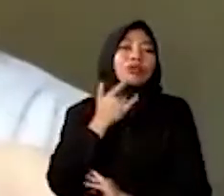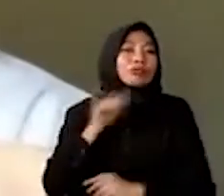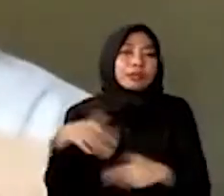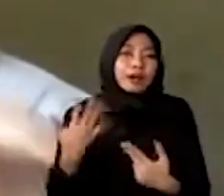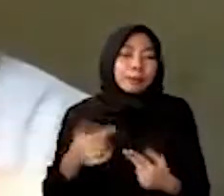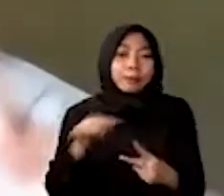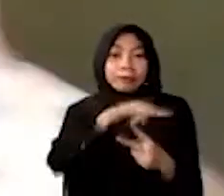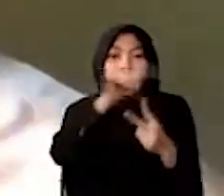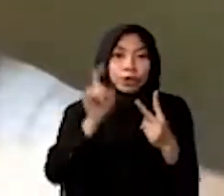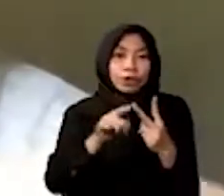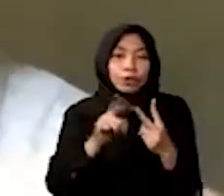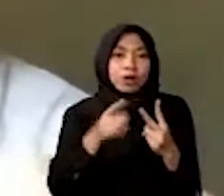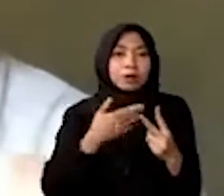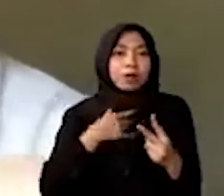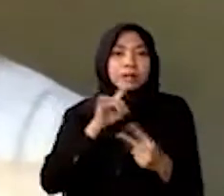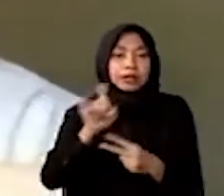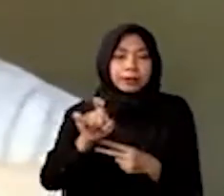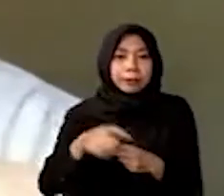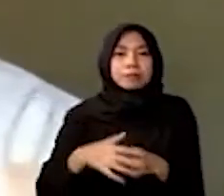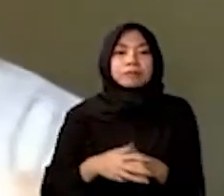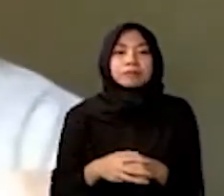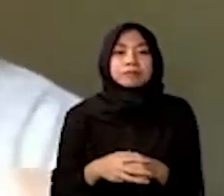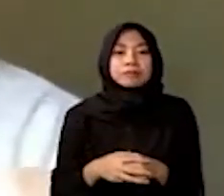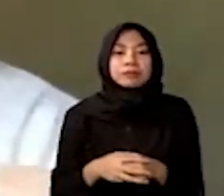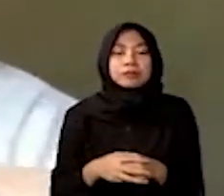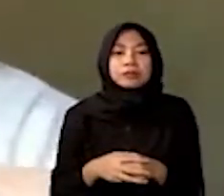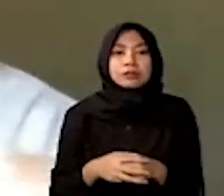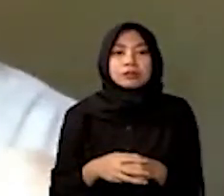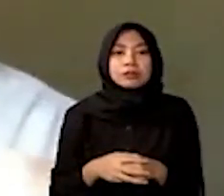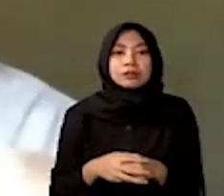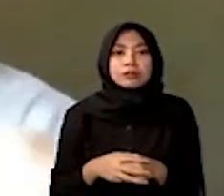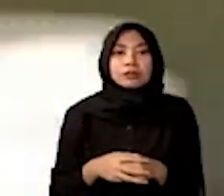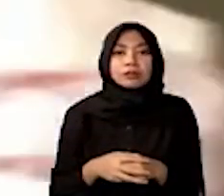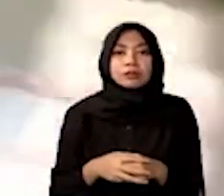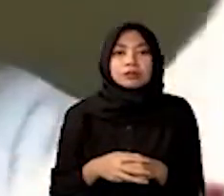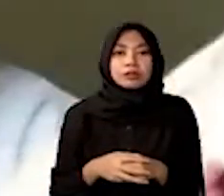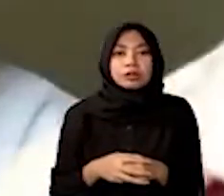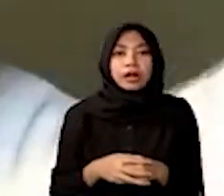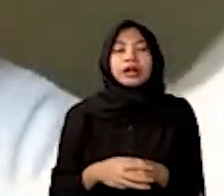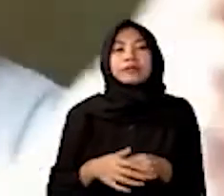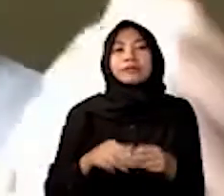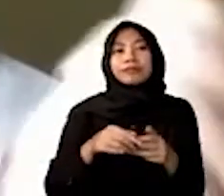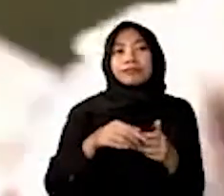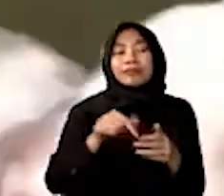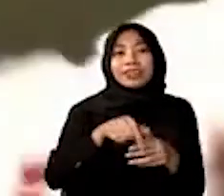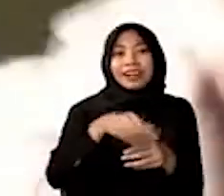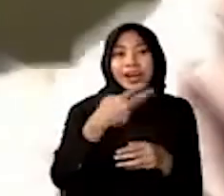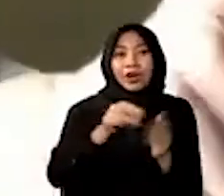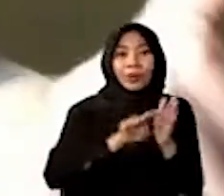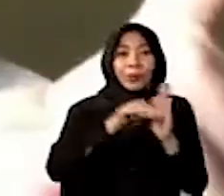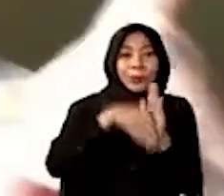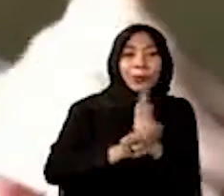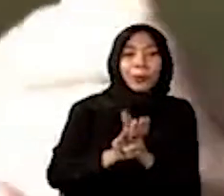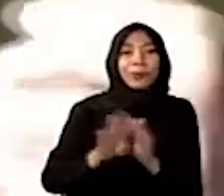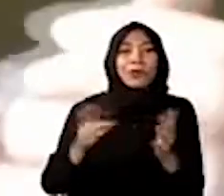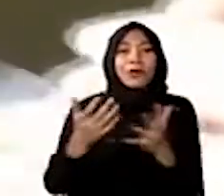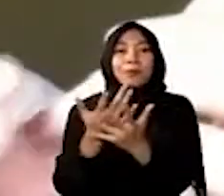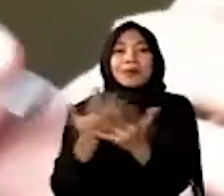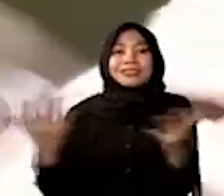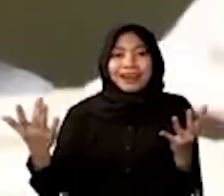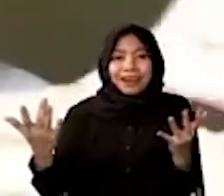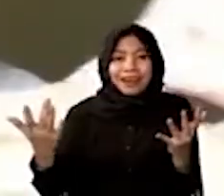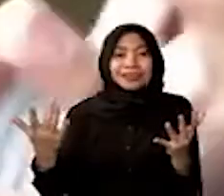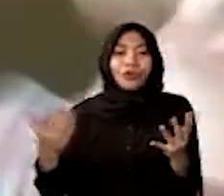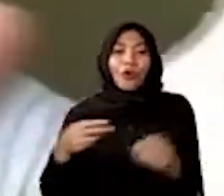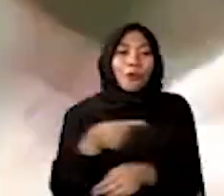e mampu membeli begitu ya kemampuan beli masyarakat bisa meningkat kalau misalnya masyarakat itu sendiri kehilangan